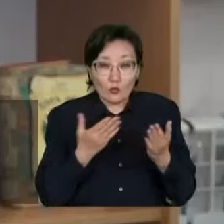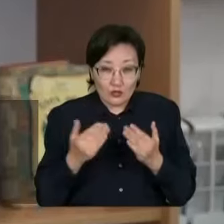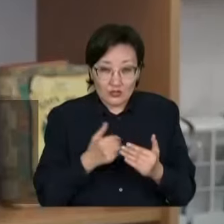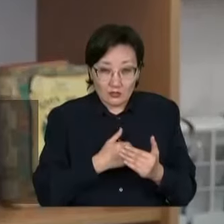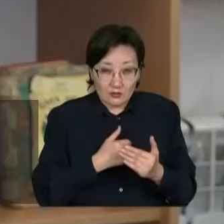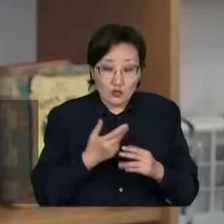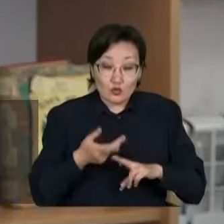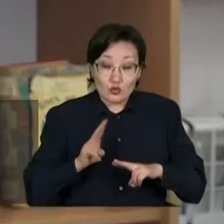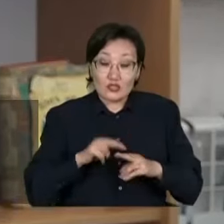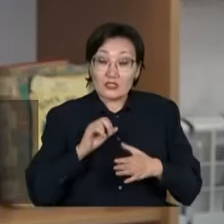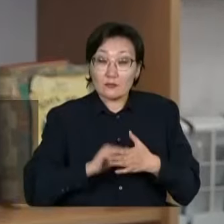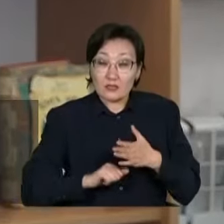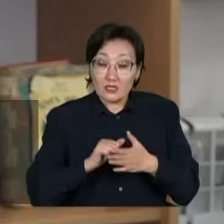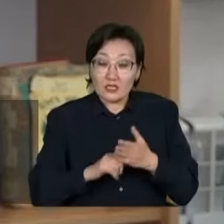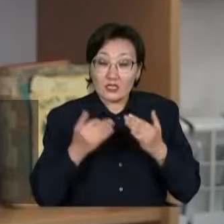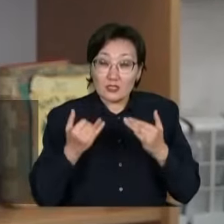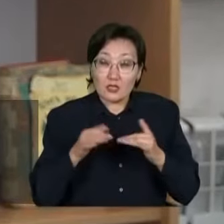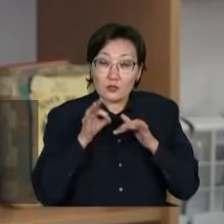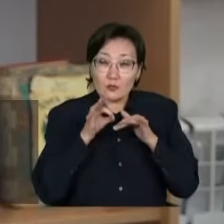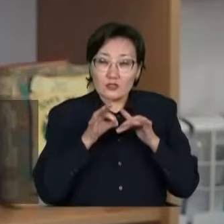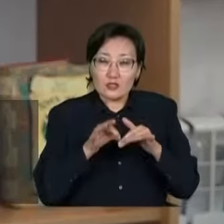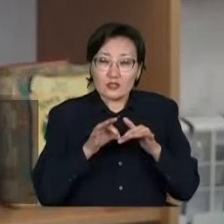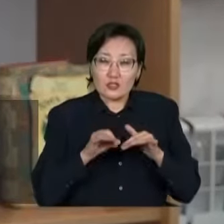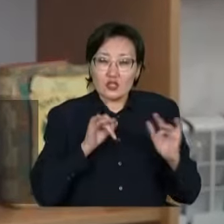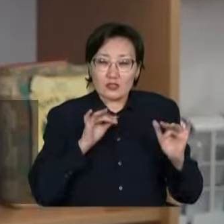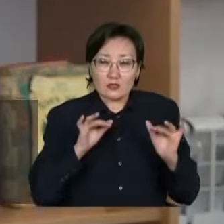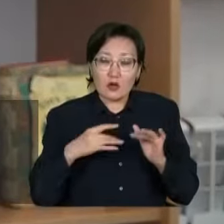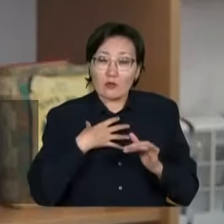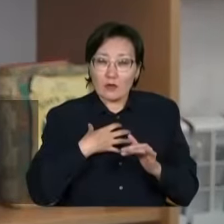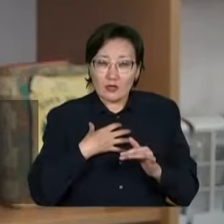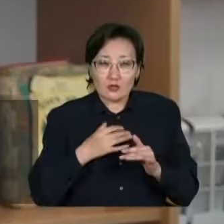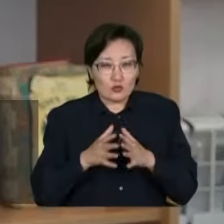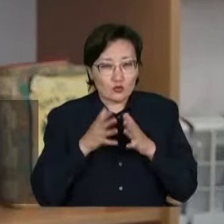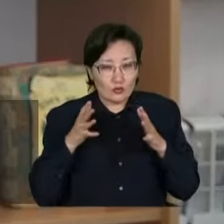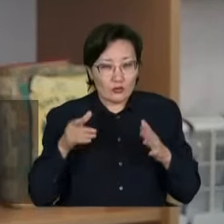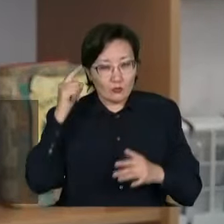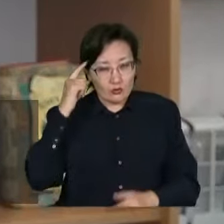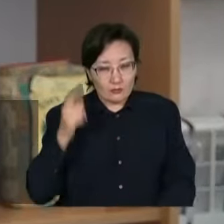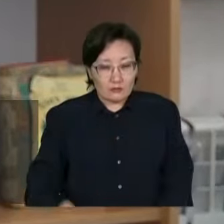үшін осы қазіргі өтіп жатқан шаралардың маңызы зор деп есептеймін.